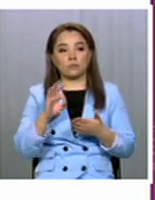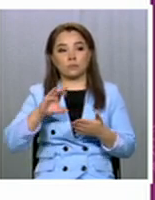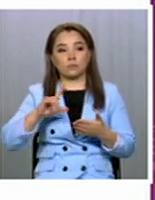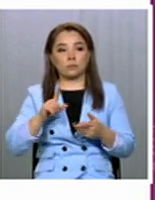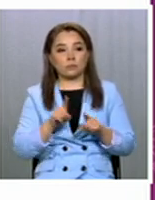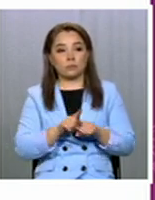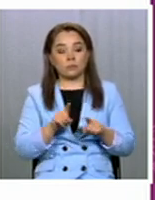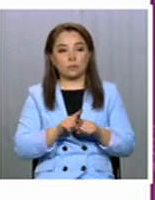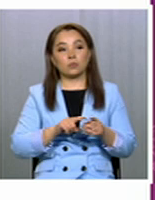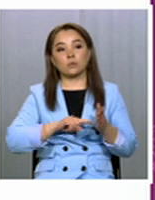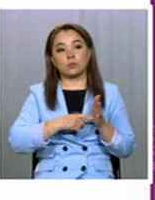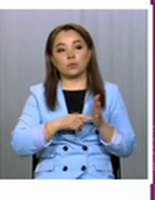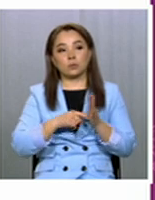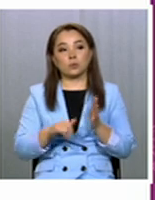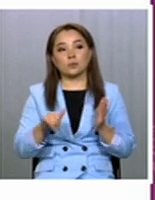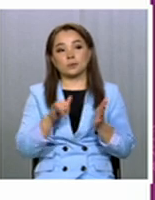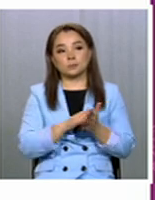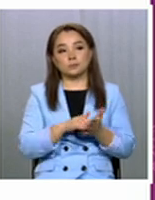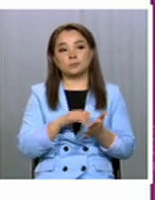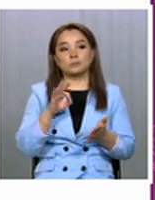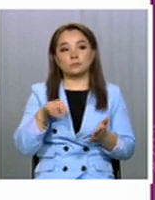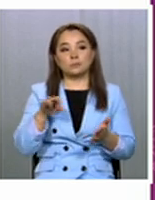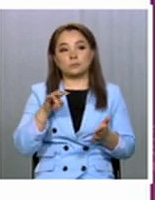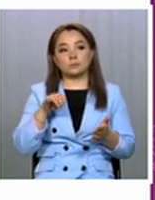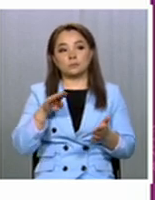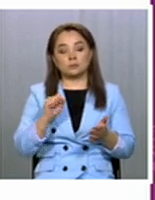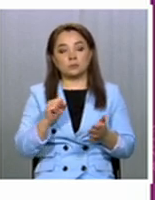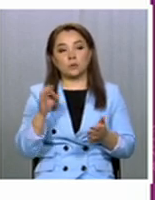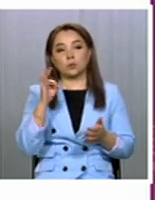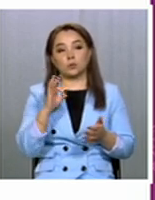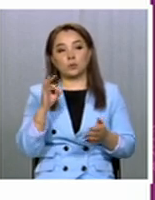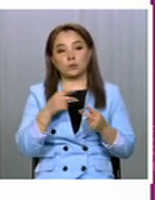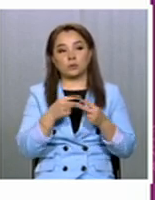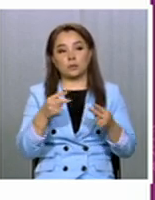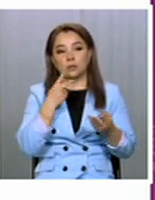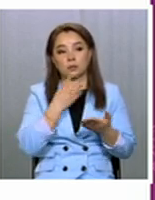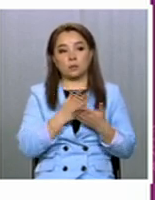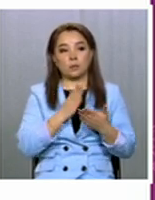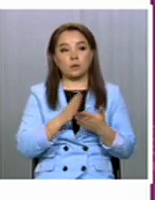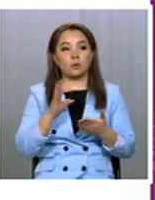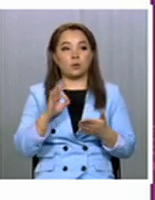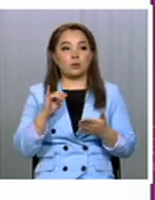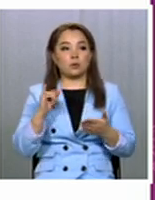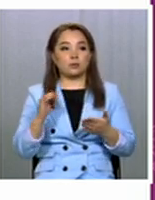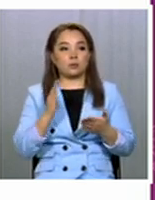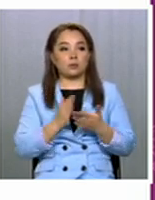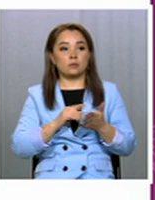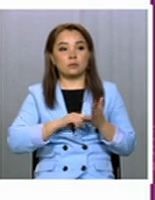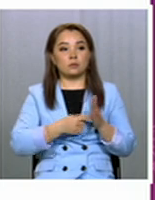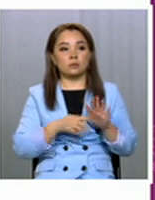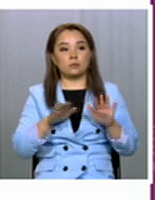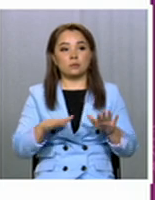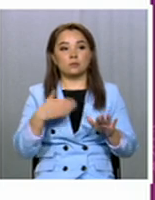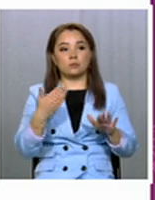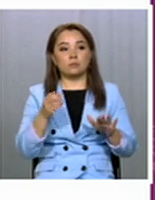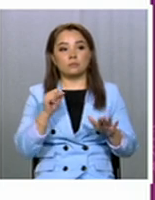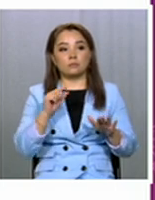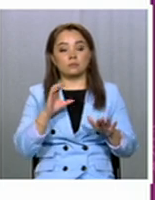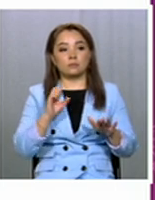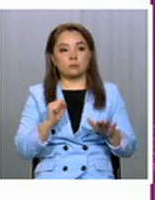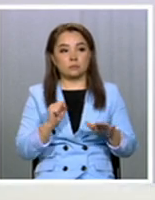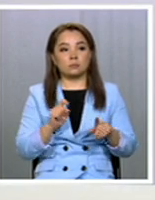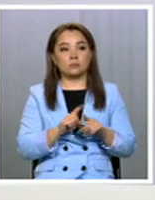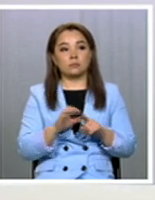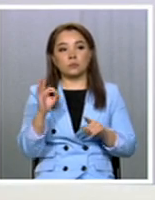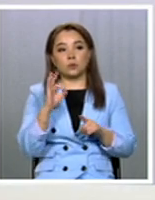орналасқан нүктелердің ординаталары 0-ге тең болады. OY осінің бойында орналасқан нүктелердің абсциссасы 0-ге тең